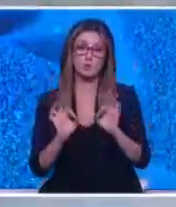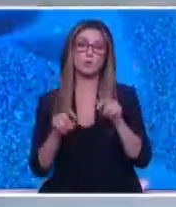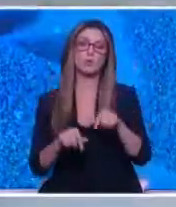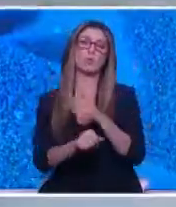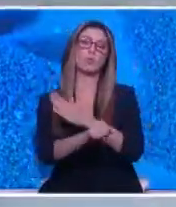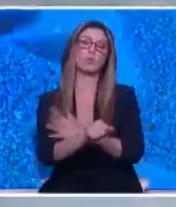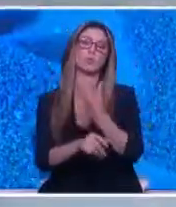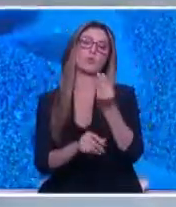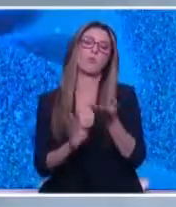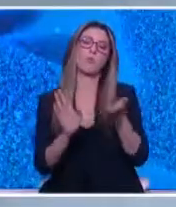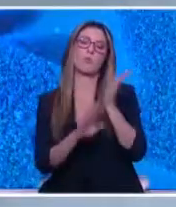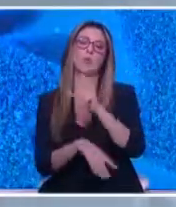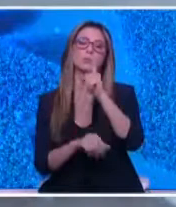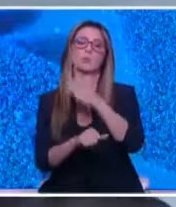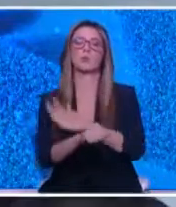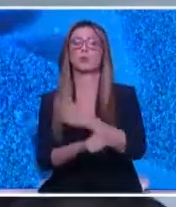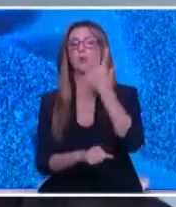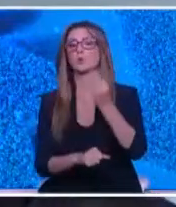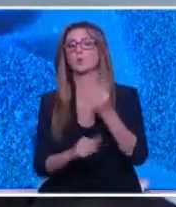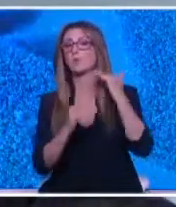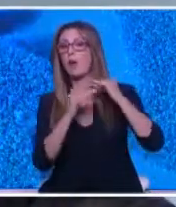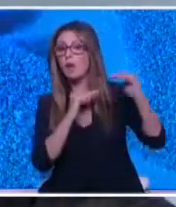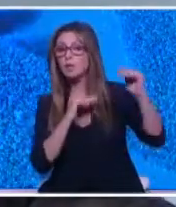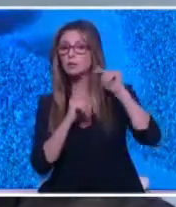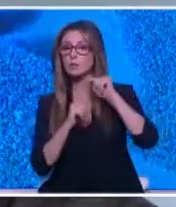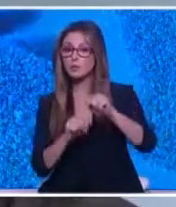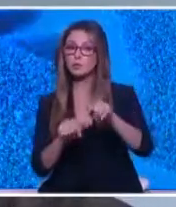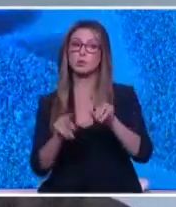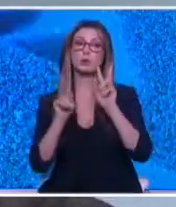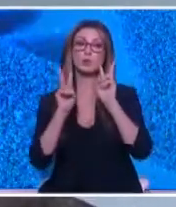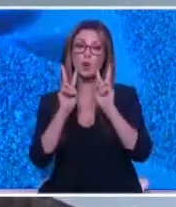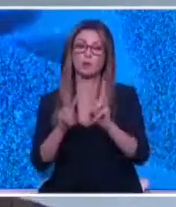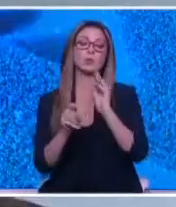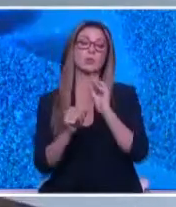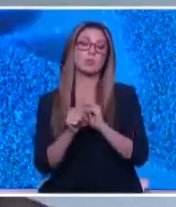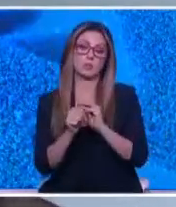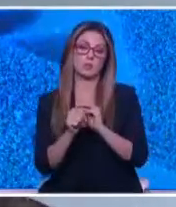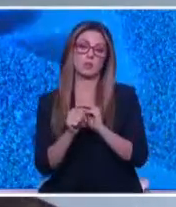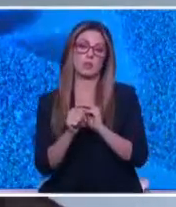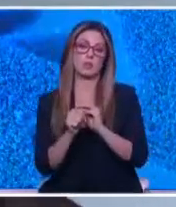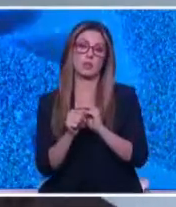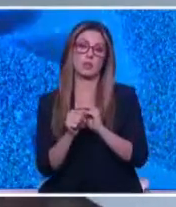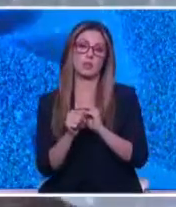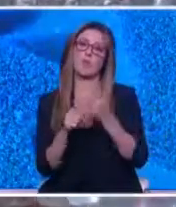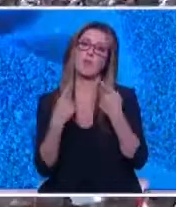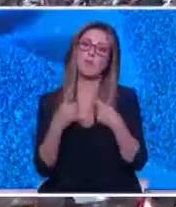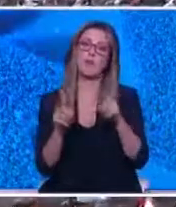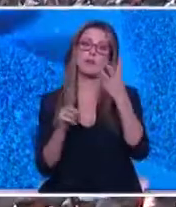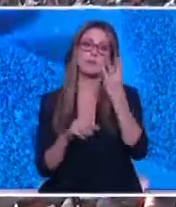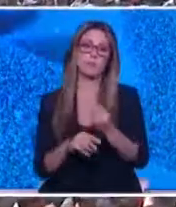ülke bambaşka olacak. Halkımıza bunun yansıması da şüphesiz ki farklı